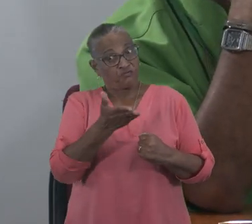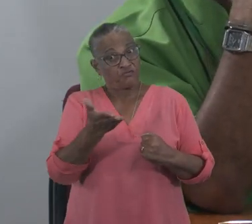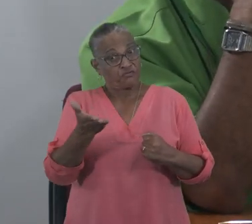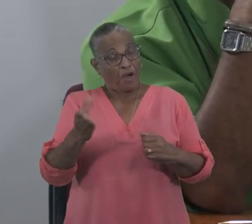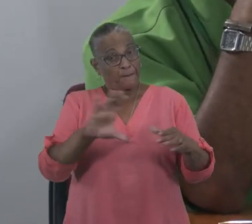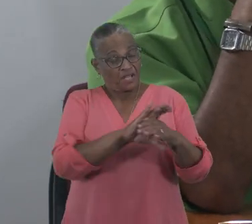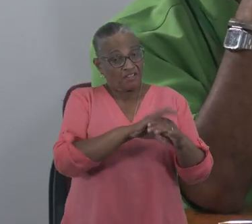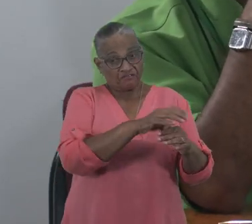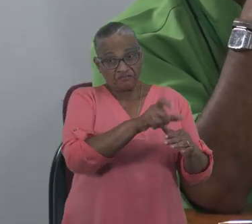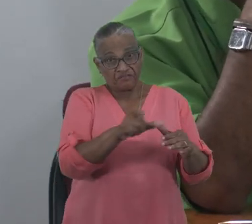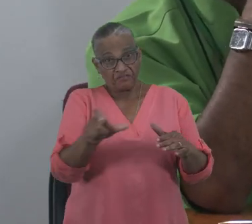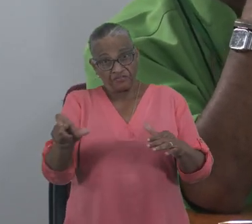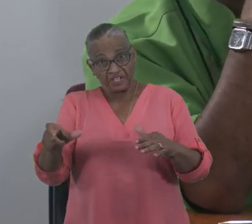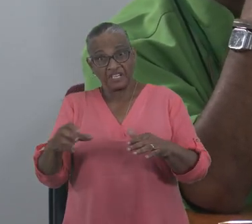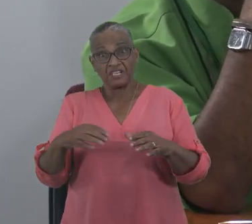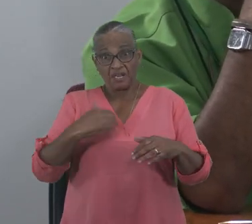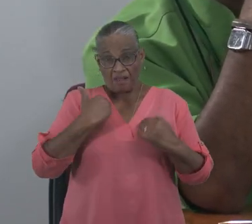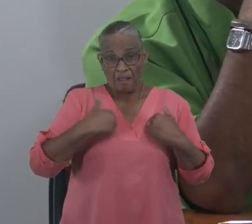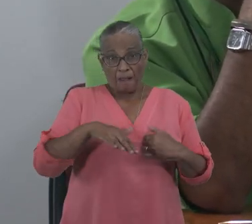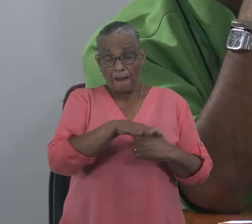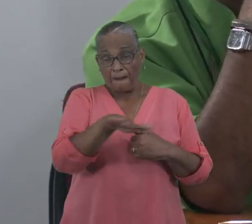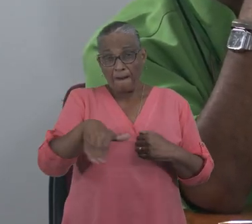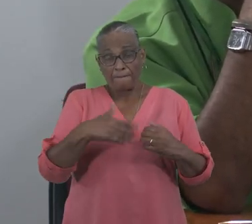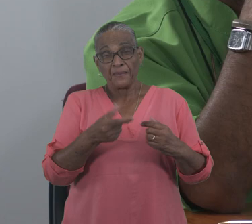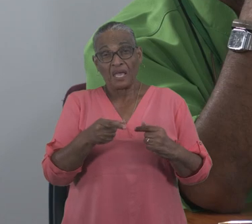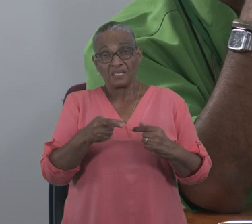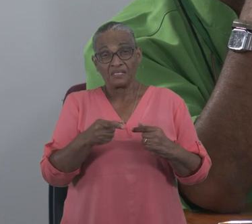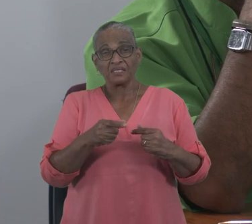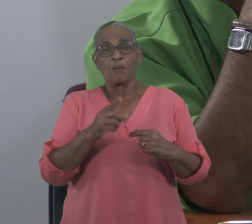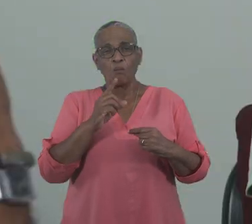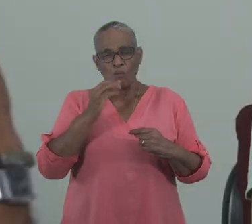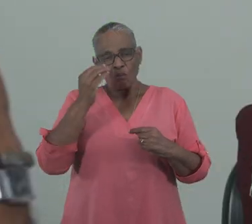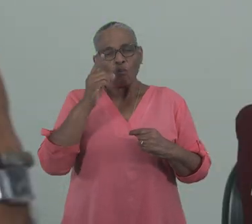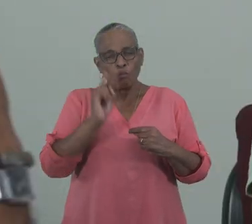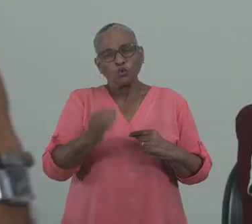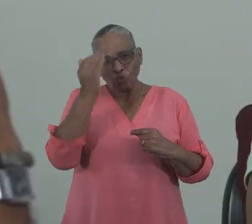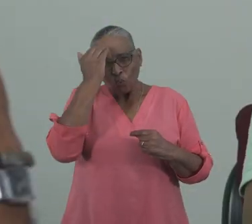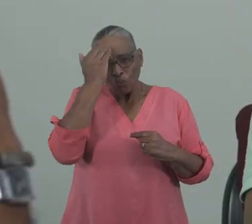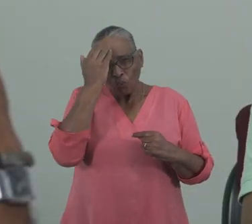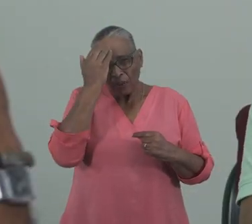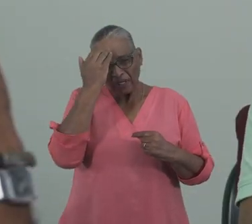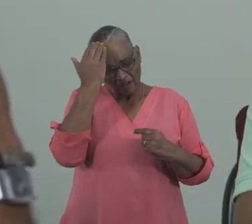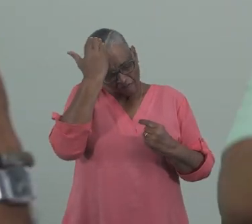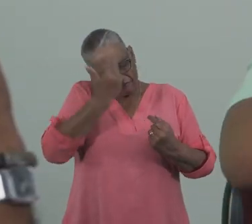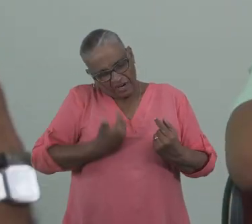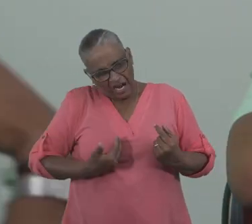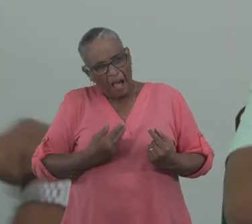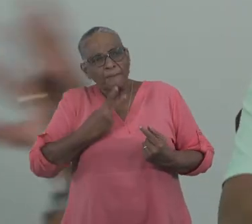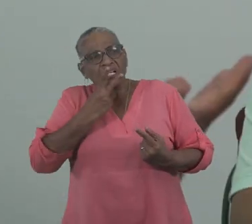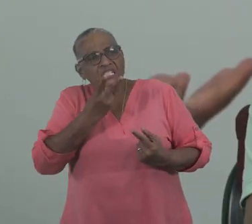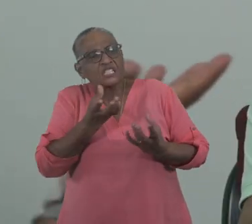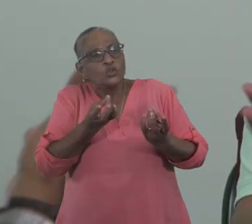familie, als vriend, als gemeenschapspersoon, in sap zijn aan beroerte precies.